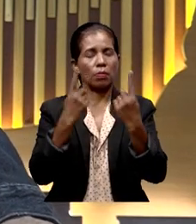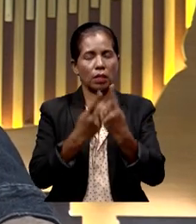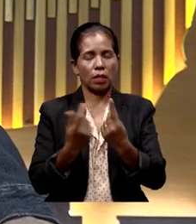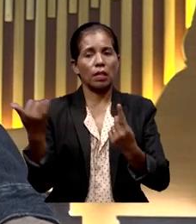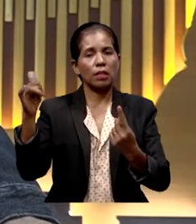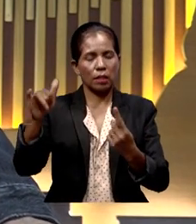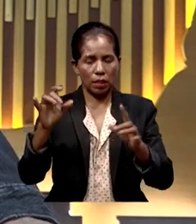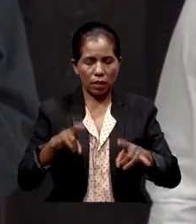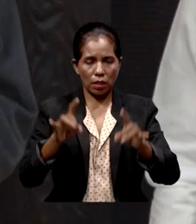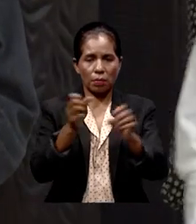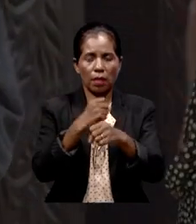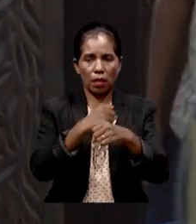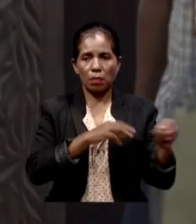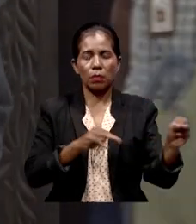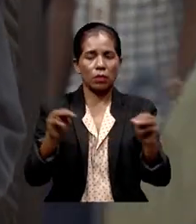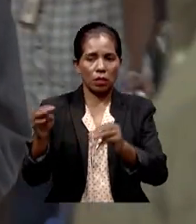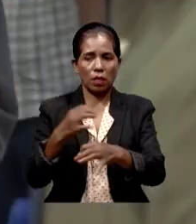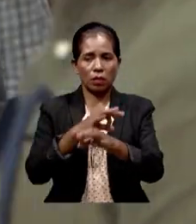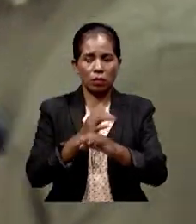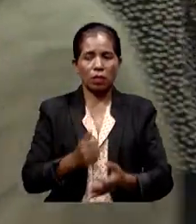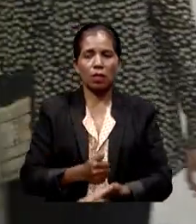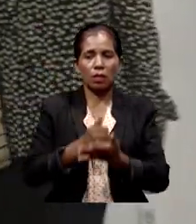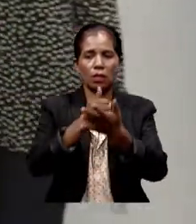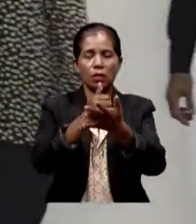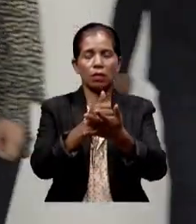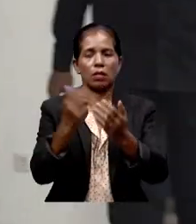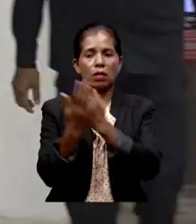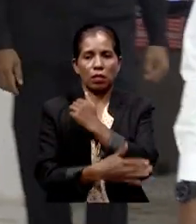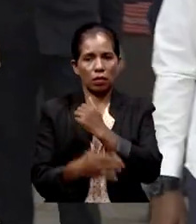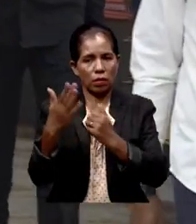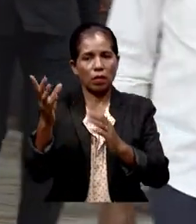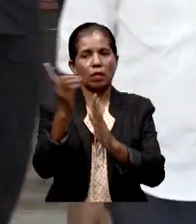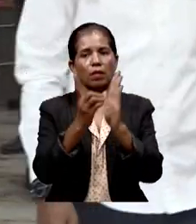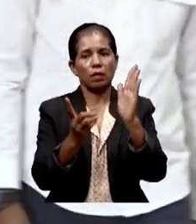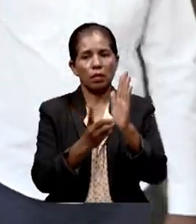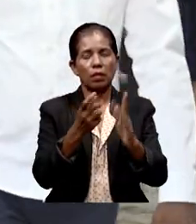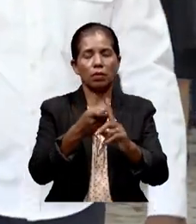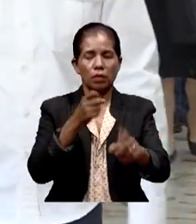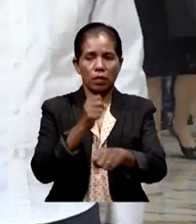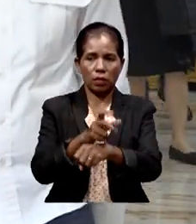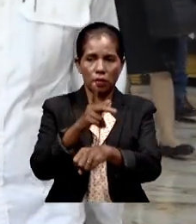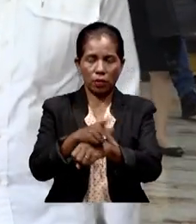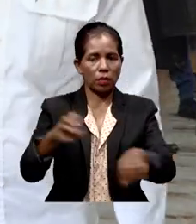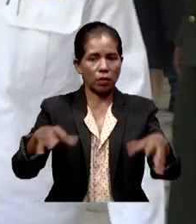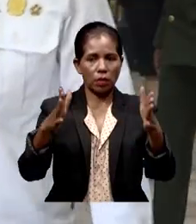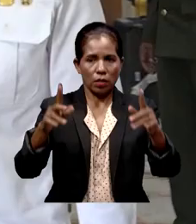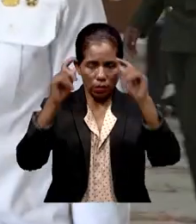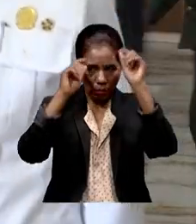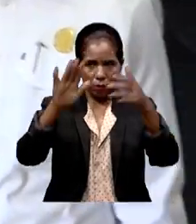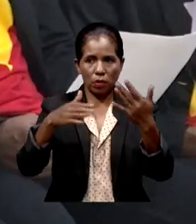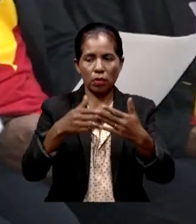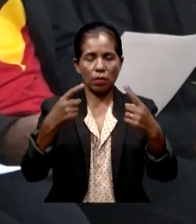Australia bele halo mudansa atendimento ba trabalhador estrangeiro sira na saung refere. Tuir dados provisori husi sefope trabalhador timoroan sira nebe